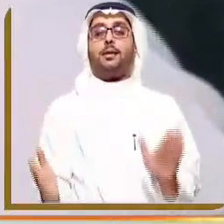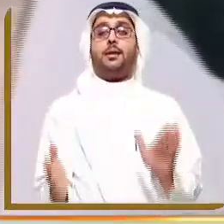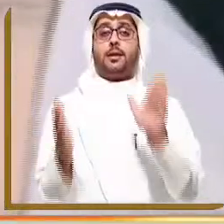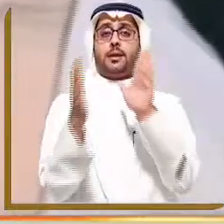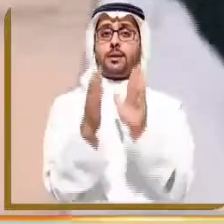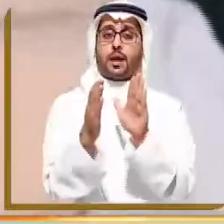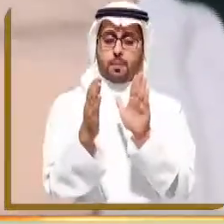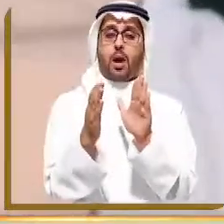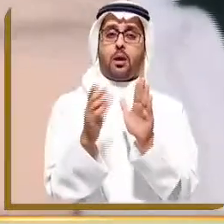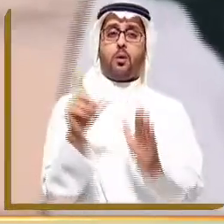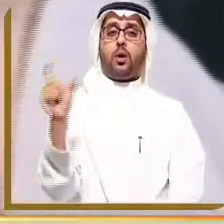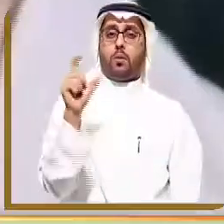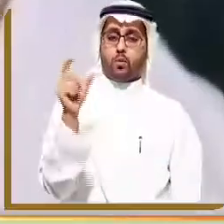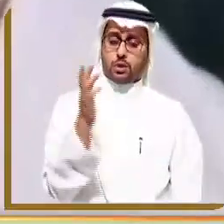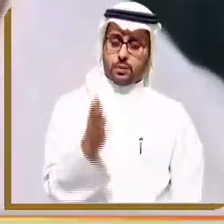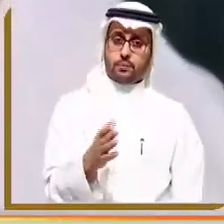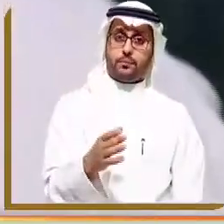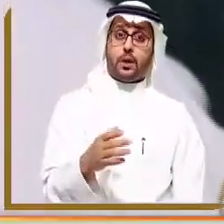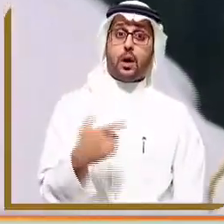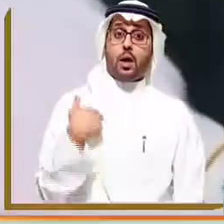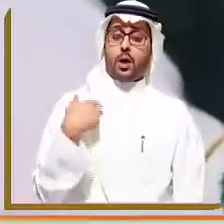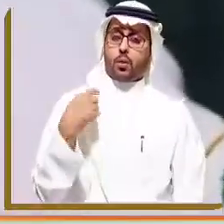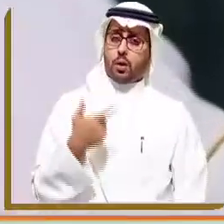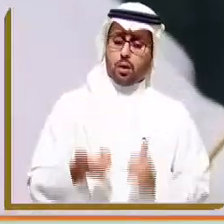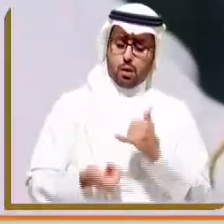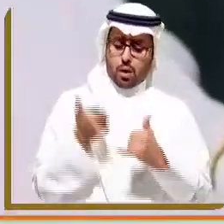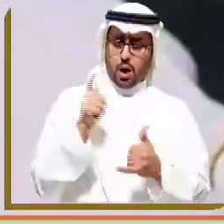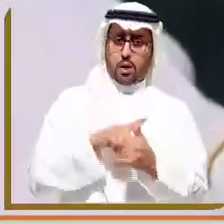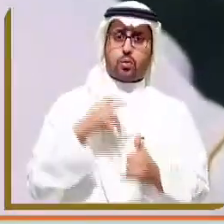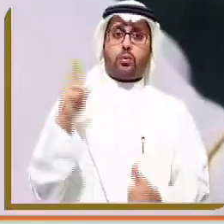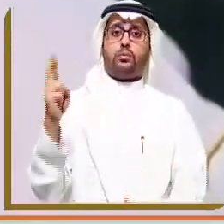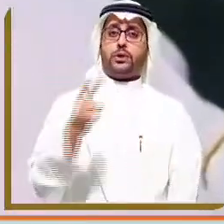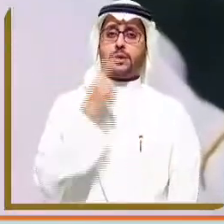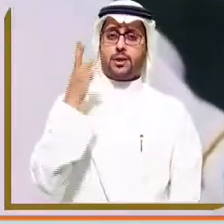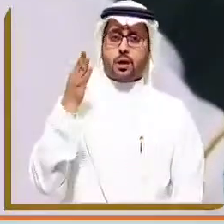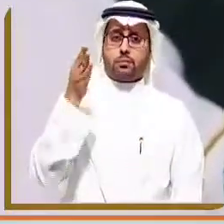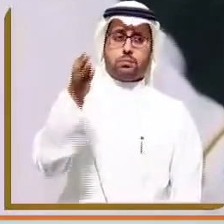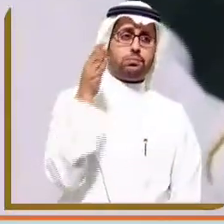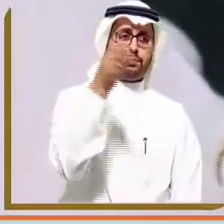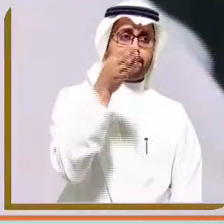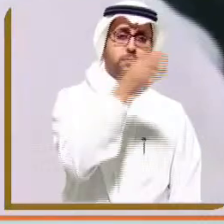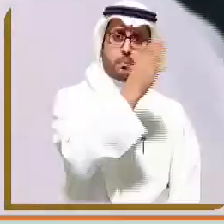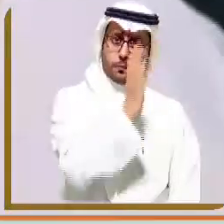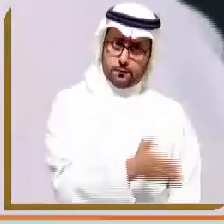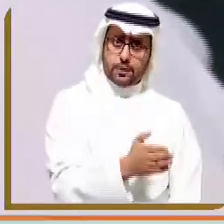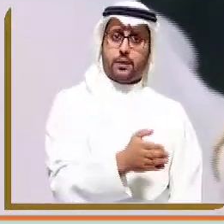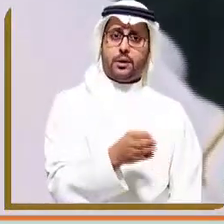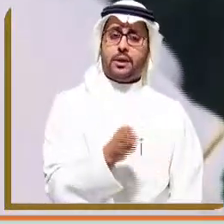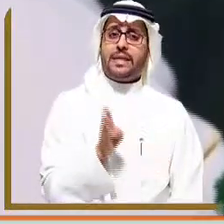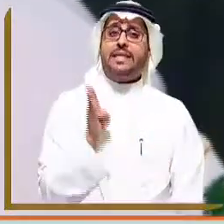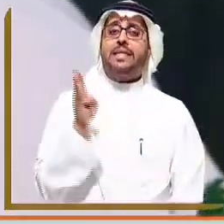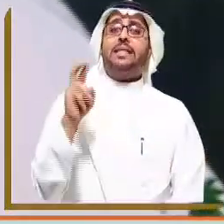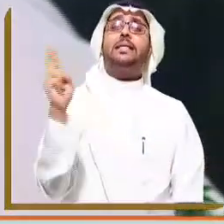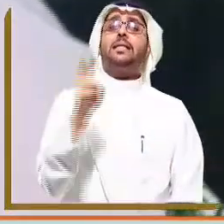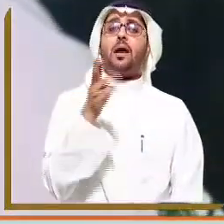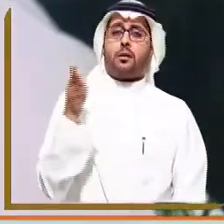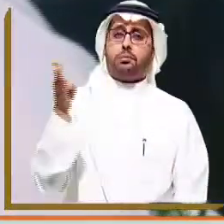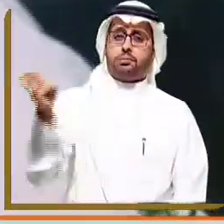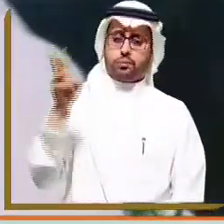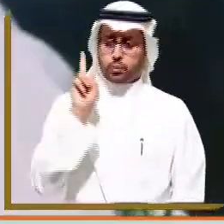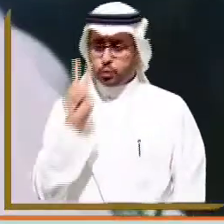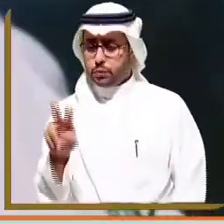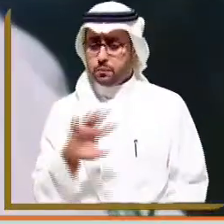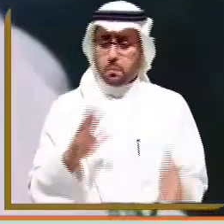وذلك بقيام جولات رقابية من قبل المراقبين لدينا، وذلك بارك الله فيك